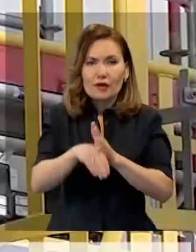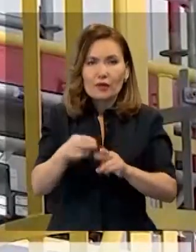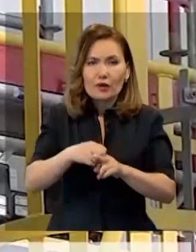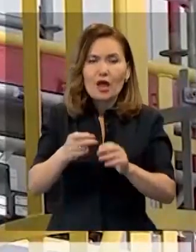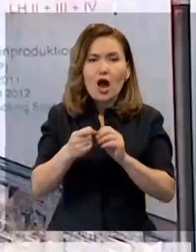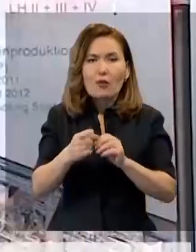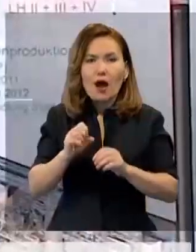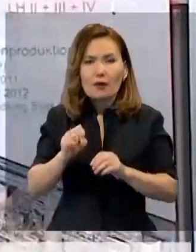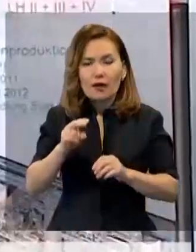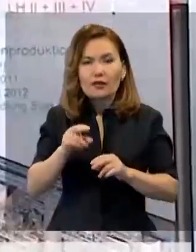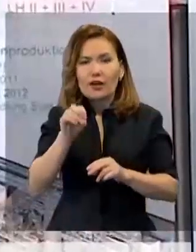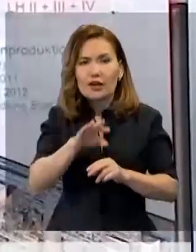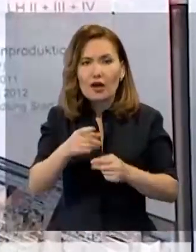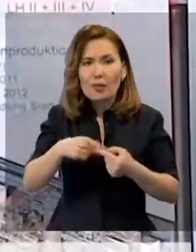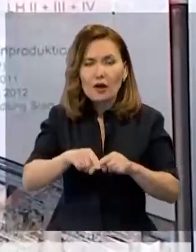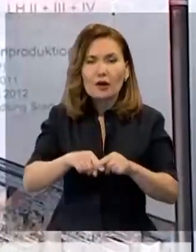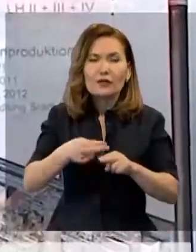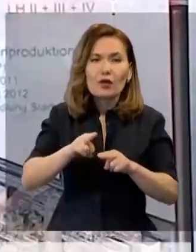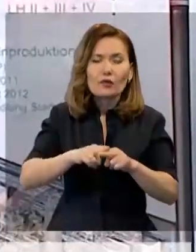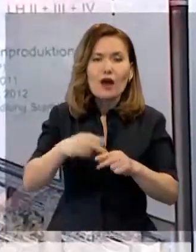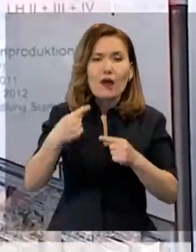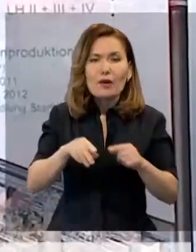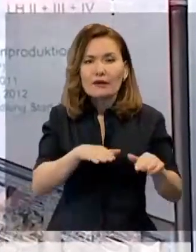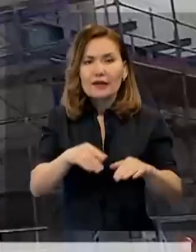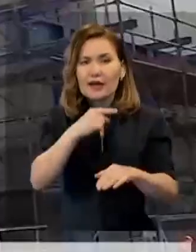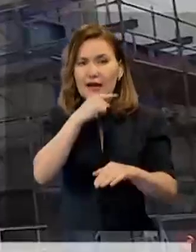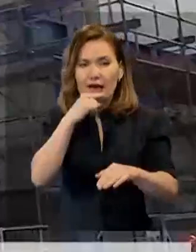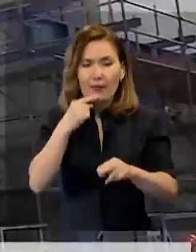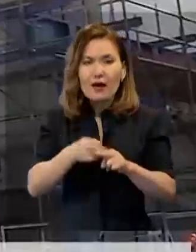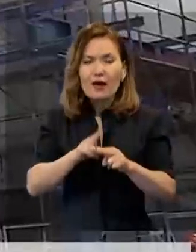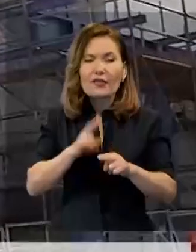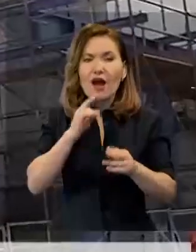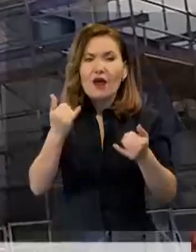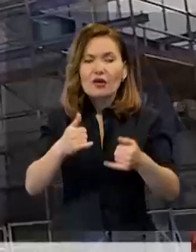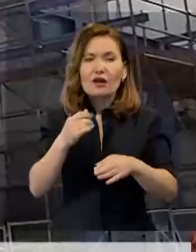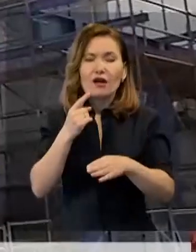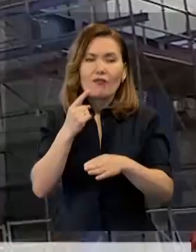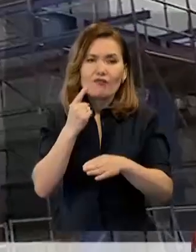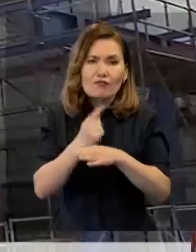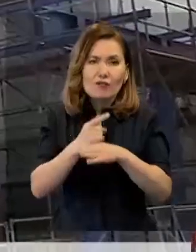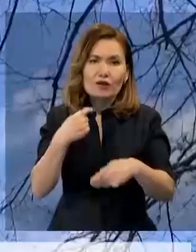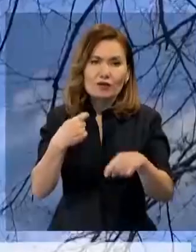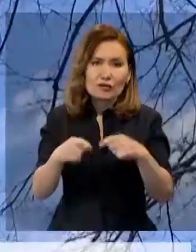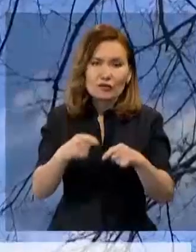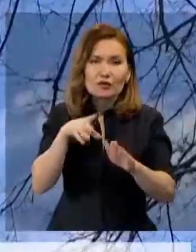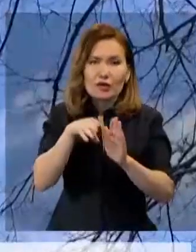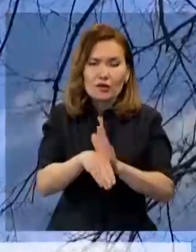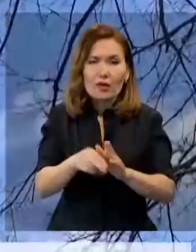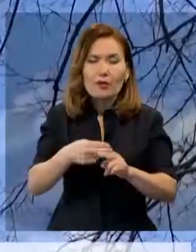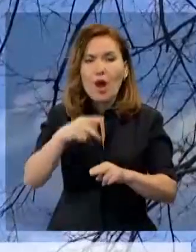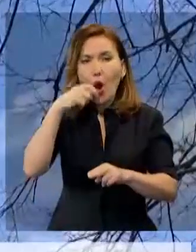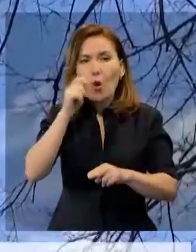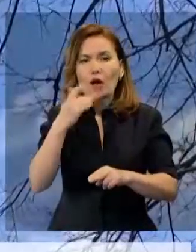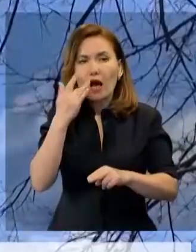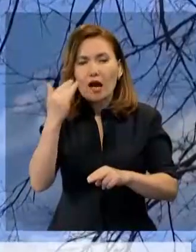Дегенмен 11 сәуірде Еуроодақ өкілдері өзге шаралармен қатар Ресейден қара алтын импортына тыйым салу жағында қарастыратынын айтты. Украина мен